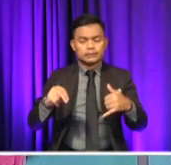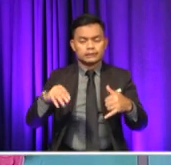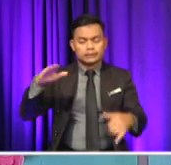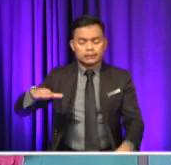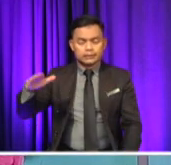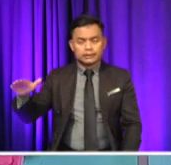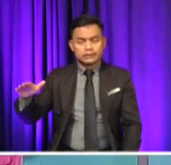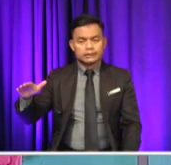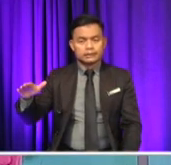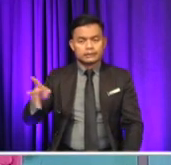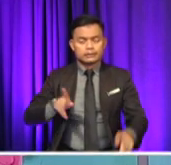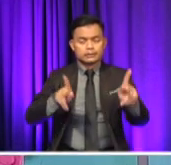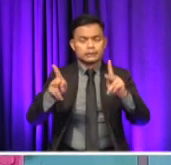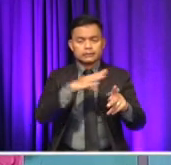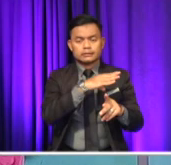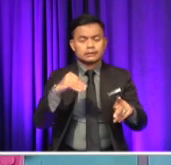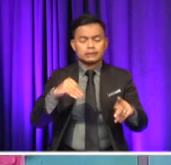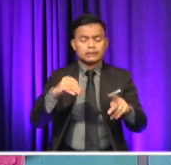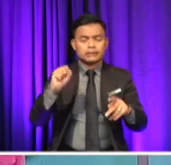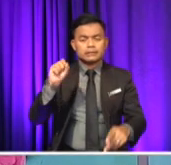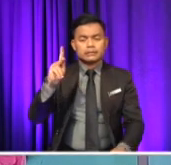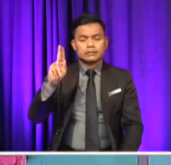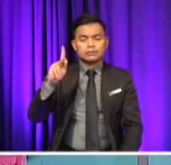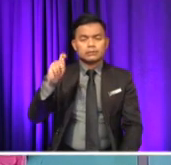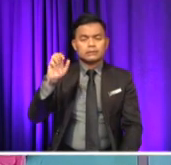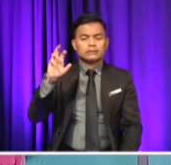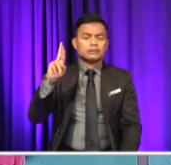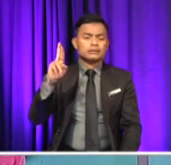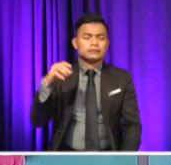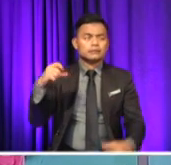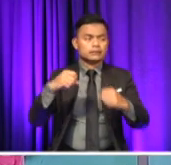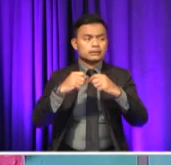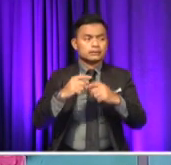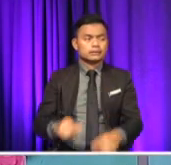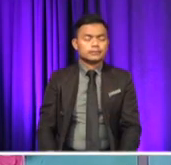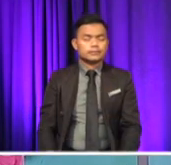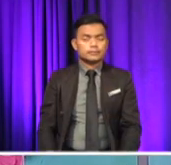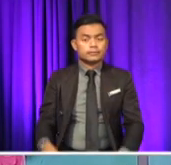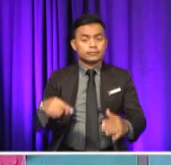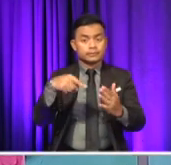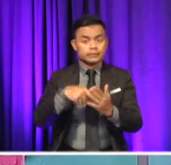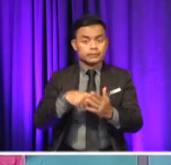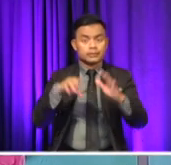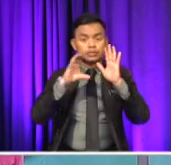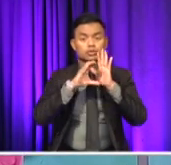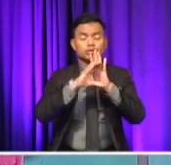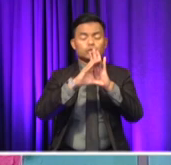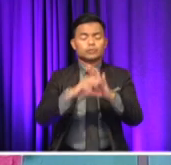dan elektrik Oke ini ya ini contoh kereta moto arus terus